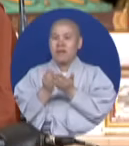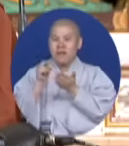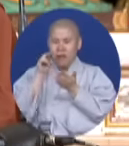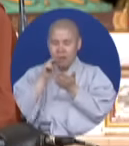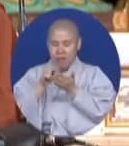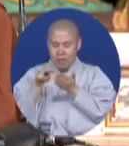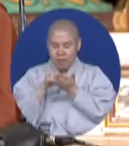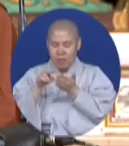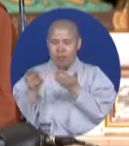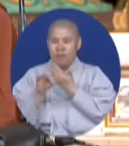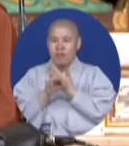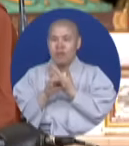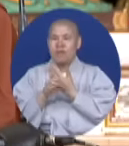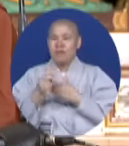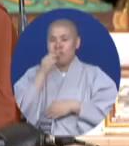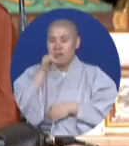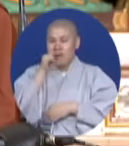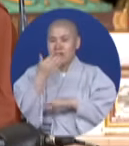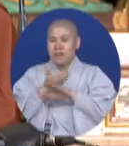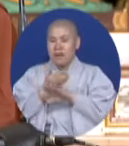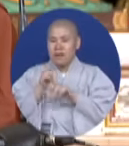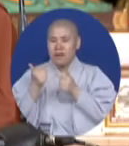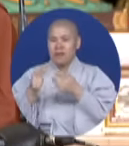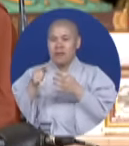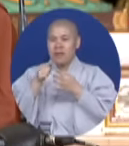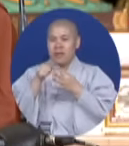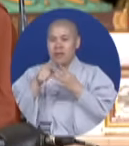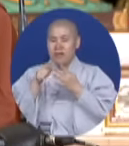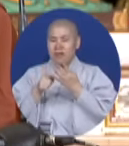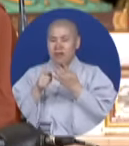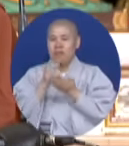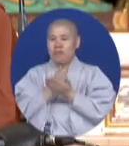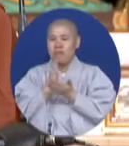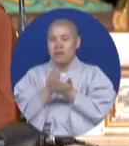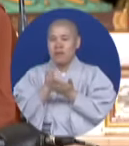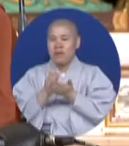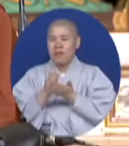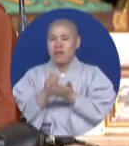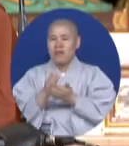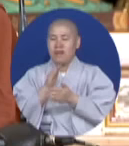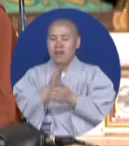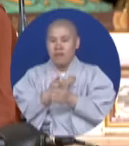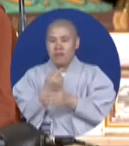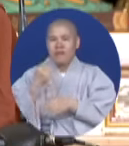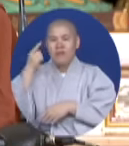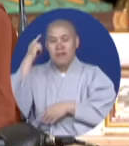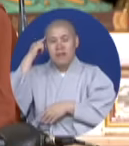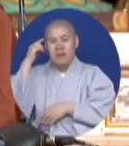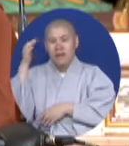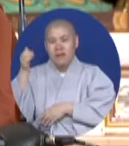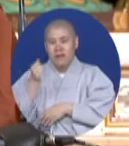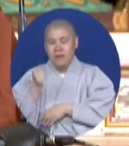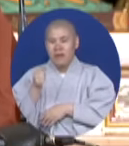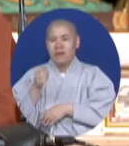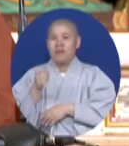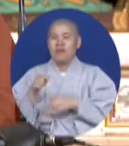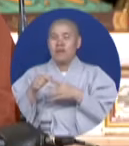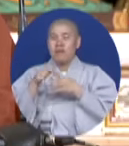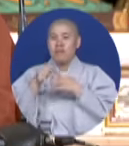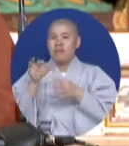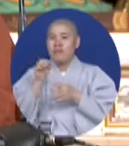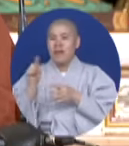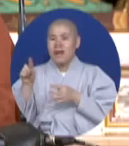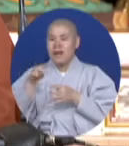네 가지 허망한 생각을 일으키는 게 중생이다 이 말이에요. 그럼 첫째는 뭐냐? 아상이다.